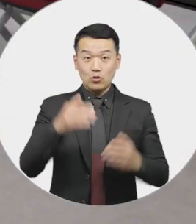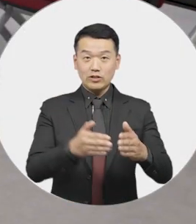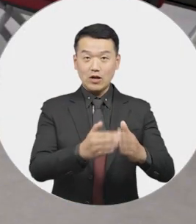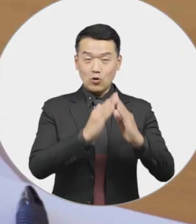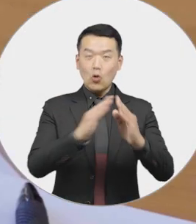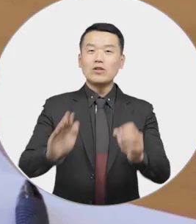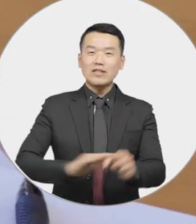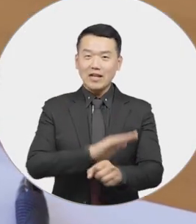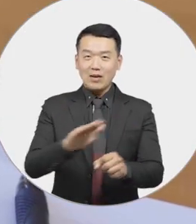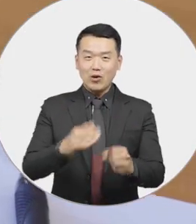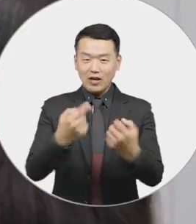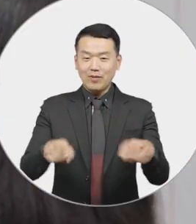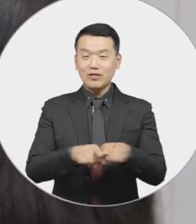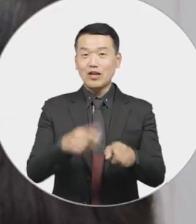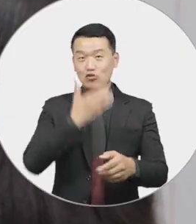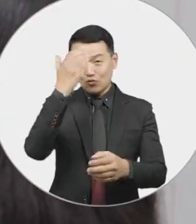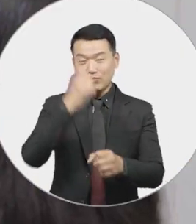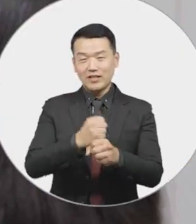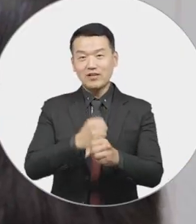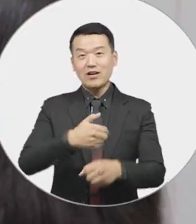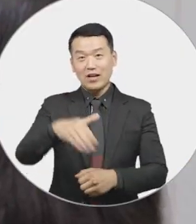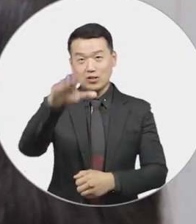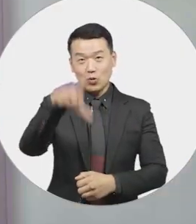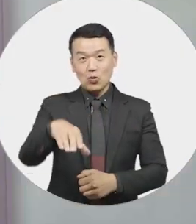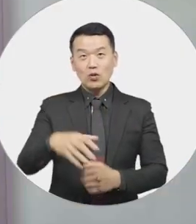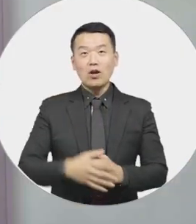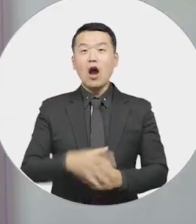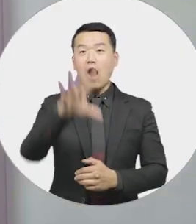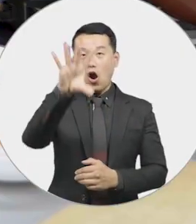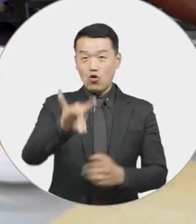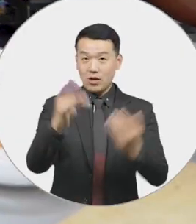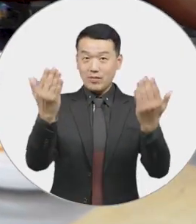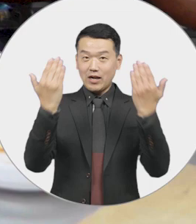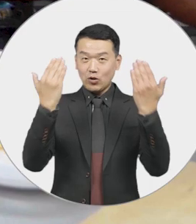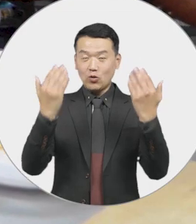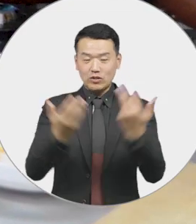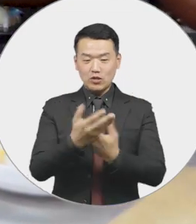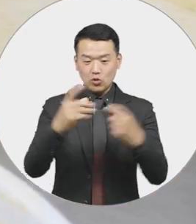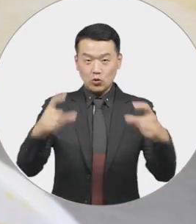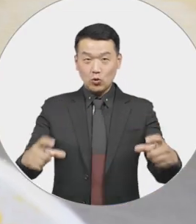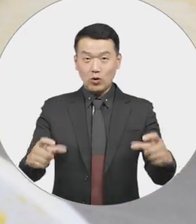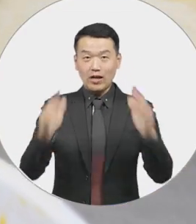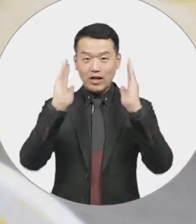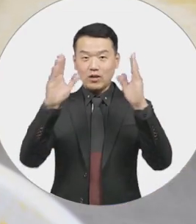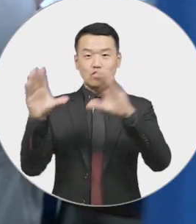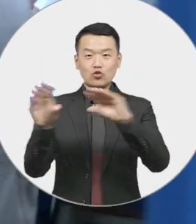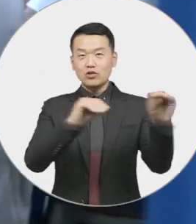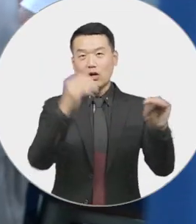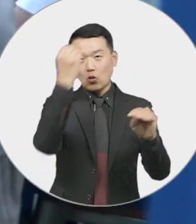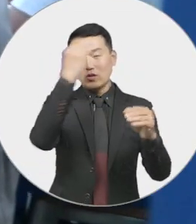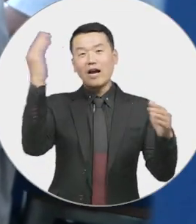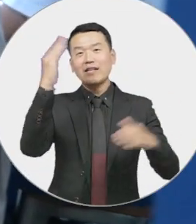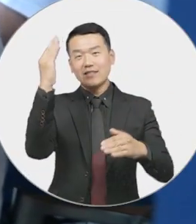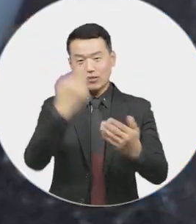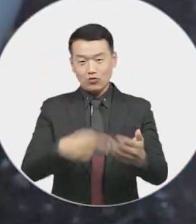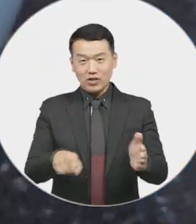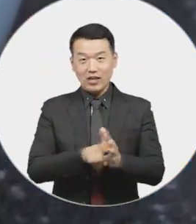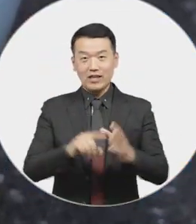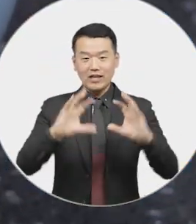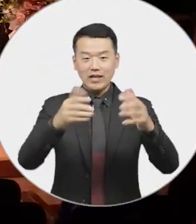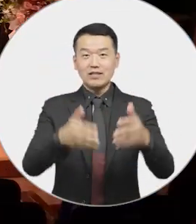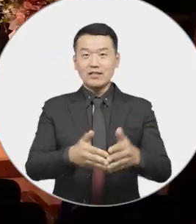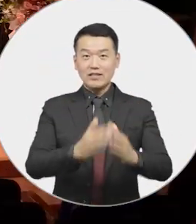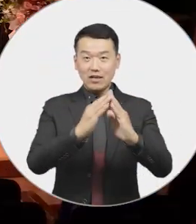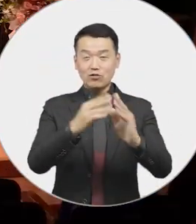나를 바로 세우고 사랑하며 함께 꿈을 이어가는 곳. 어울림학교는 제주도 내 학업 중단 위기 고등학생을 대상으로